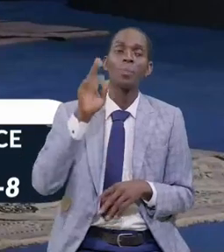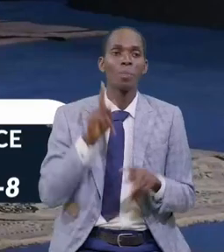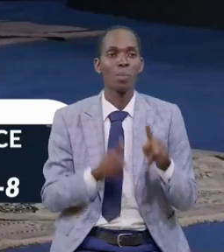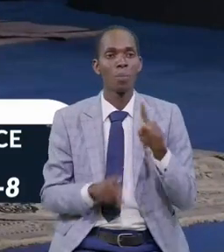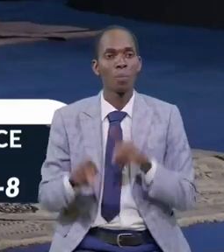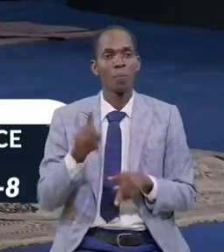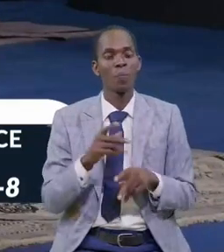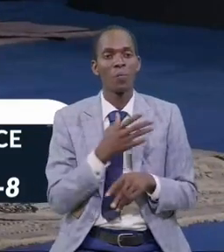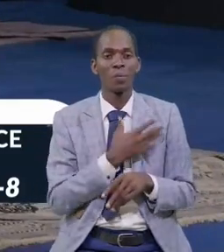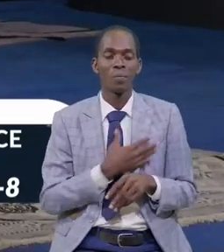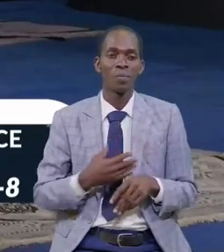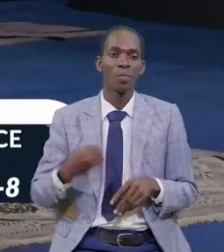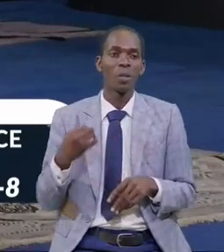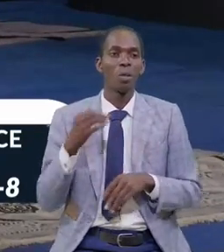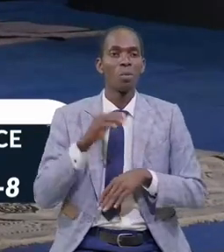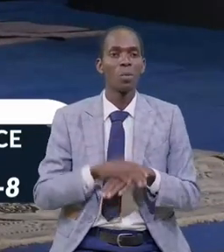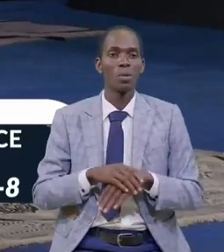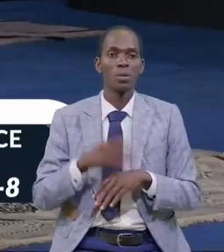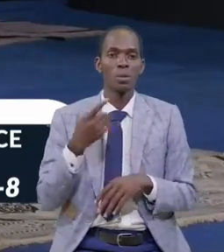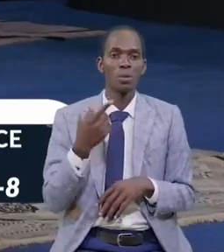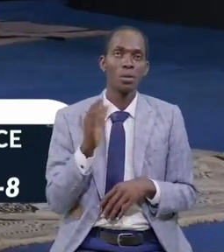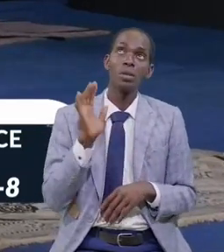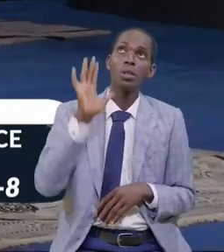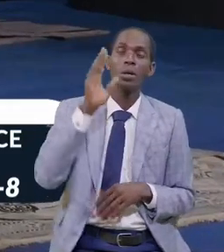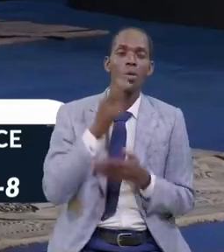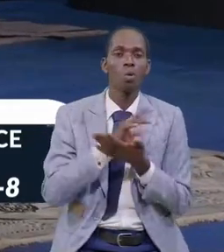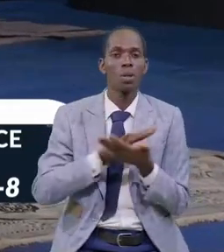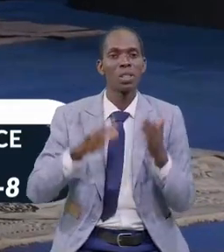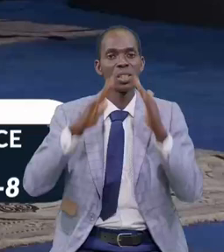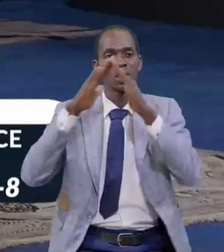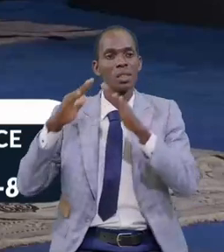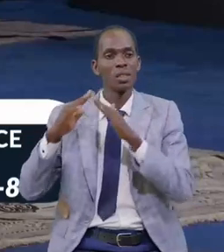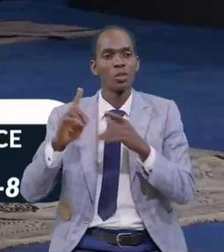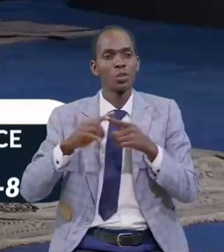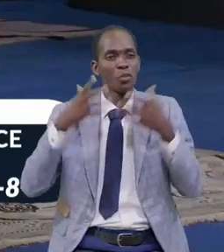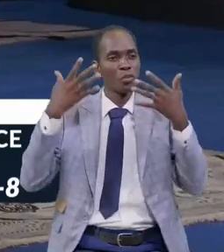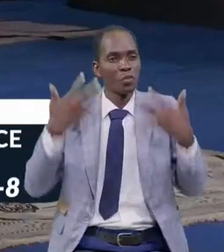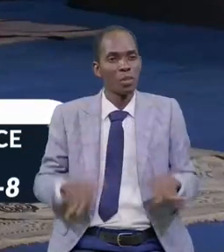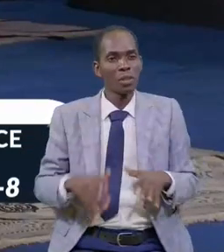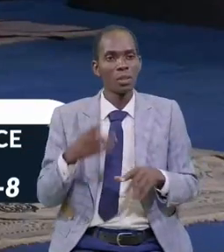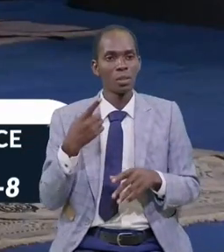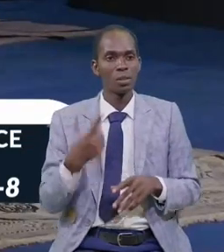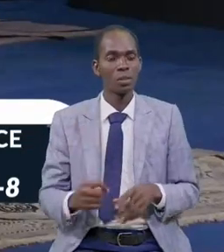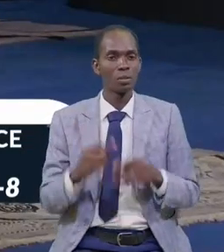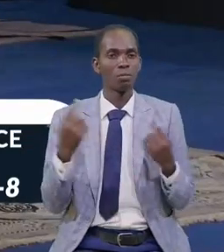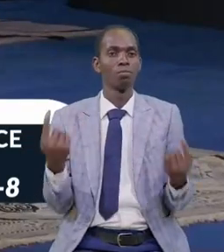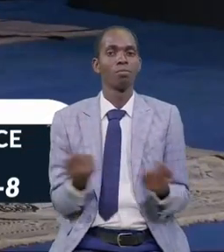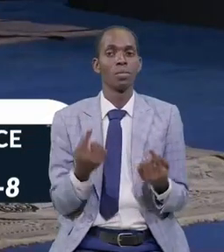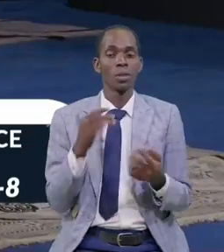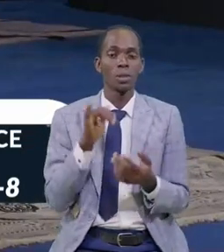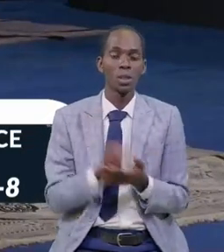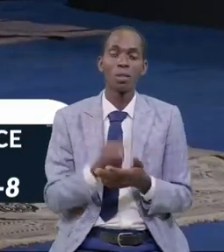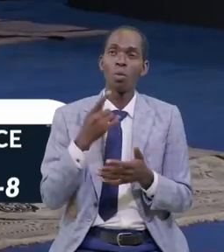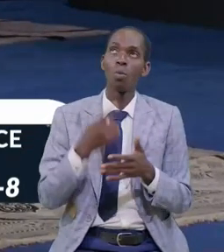sur ta ville sainte pour faire cesser les transgressions le Messi et mettre fin